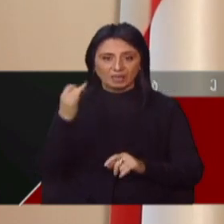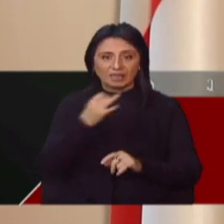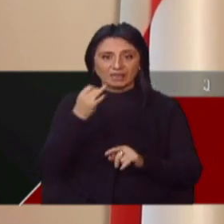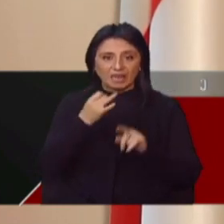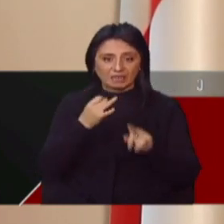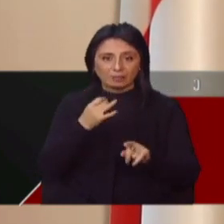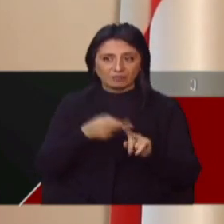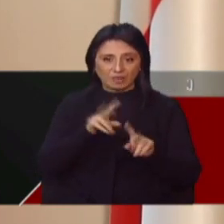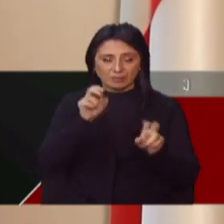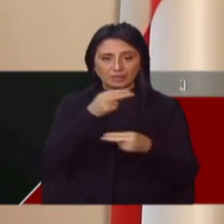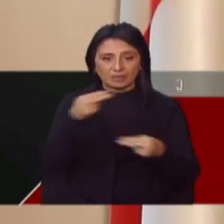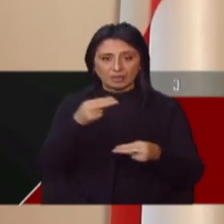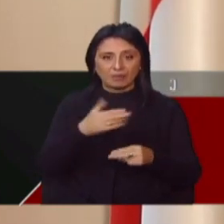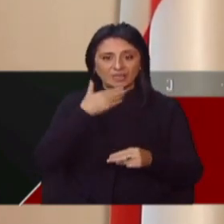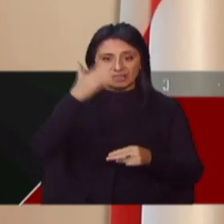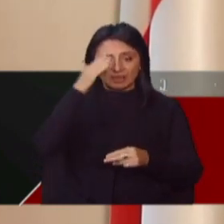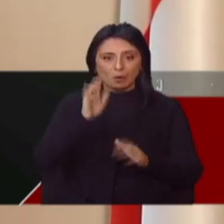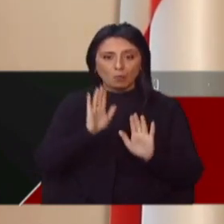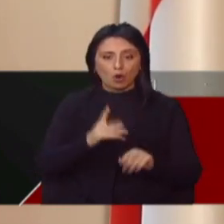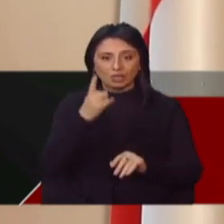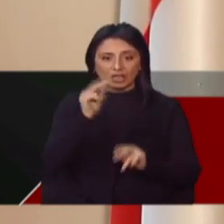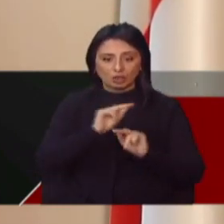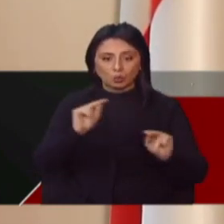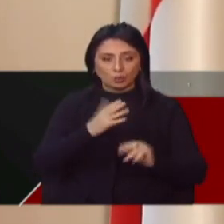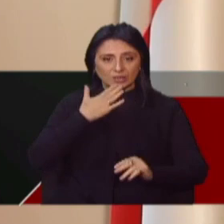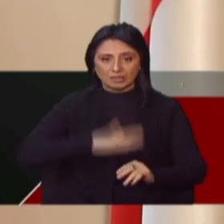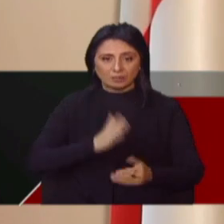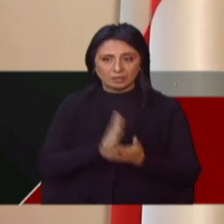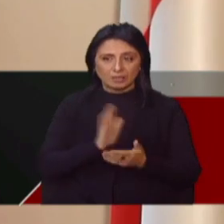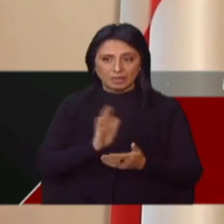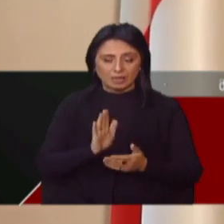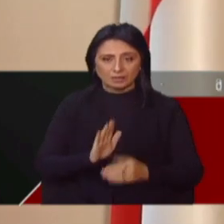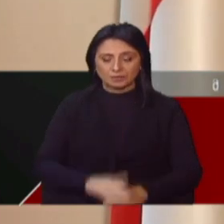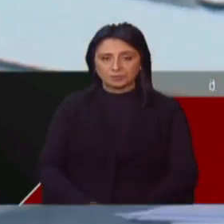დაინტერესებული ამ თემით და ზაფხულში მხოლოდ ერთი კურსი საკმარისი არ არის.